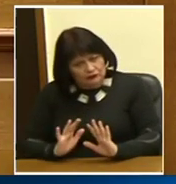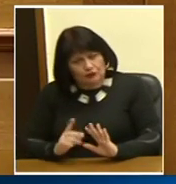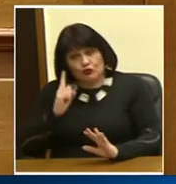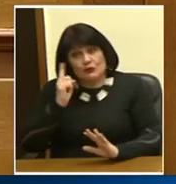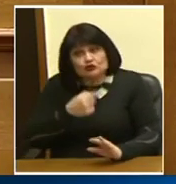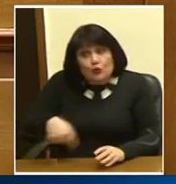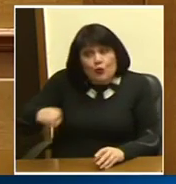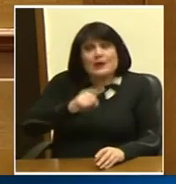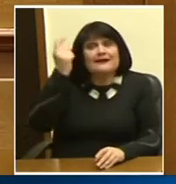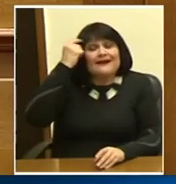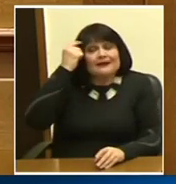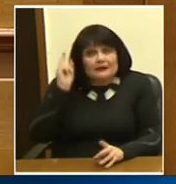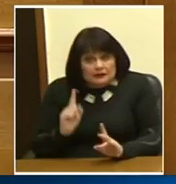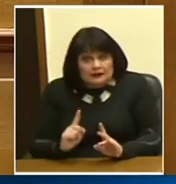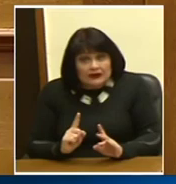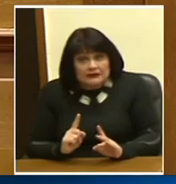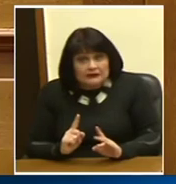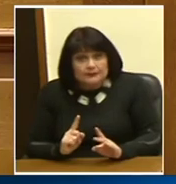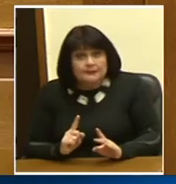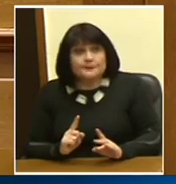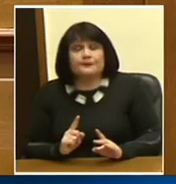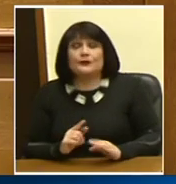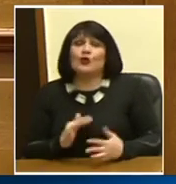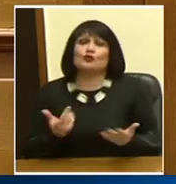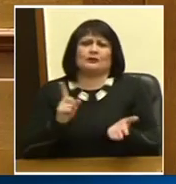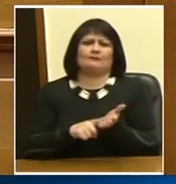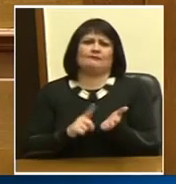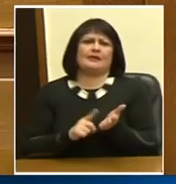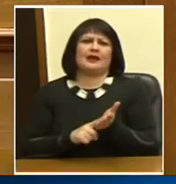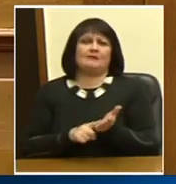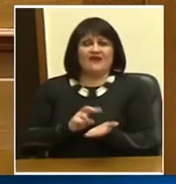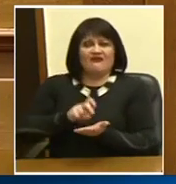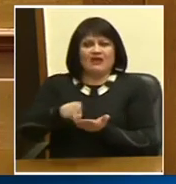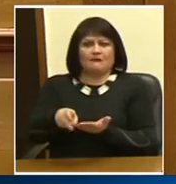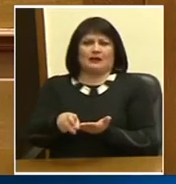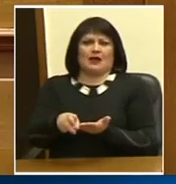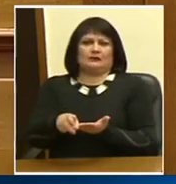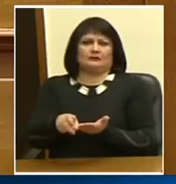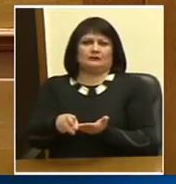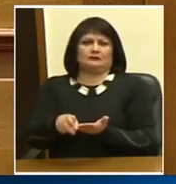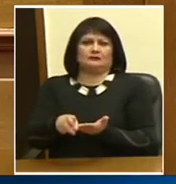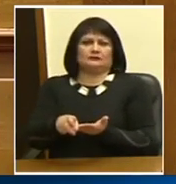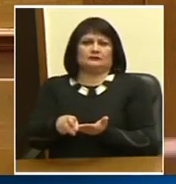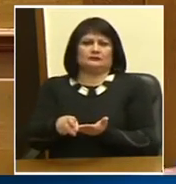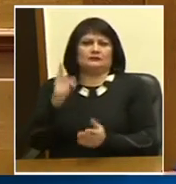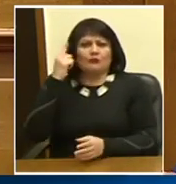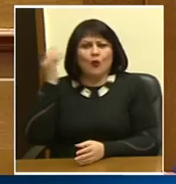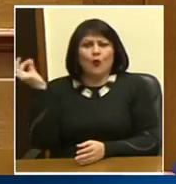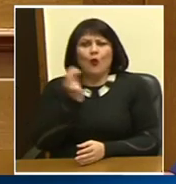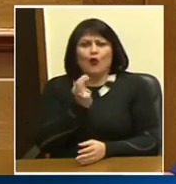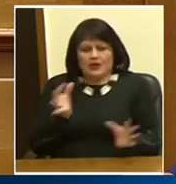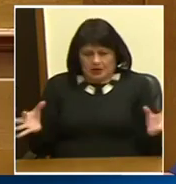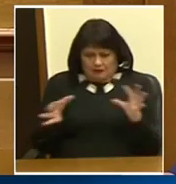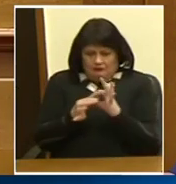έχουν πλέον κατανοήσει ότι πρέπει να γίνουν βήματα για τον εξορθολογισμό των σχέσεων